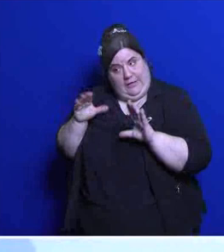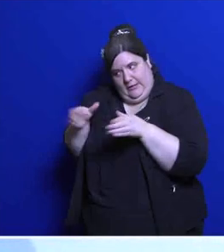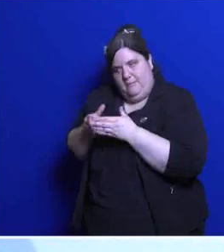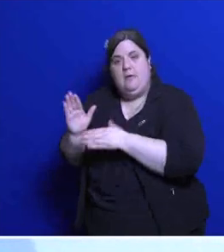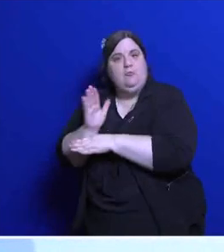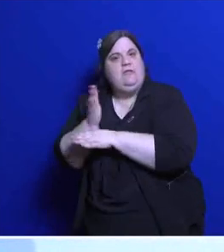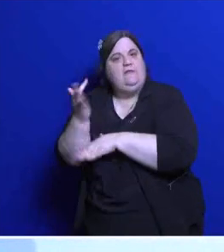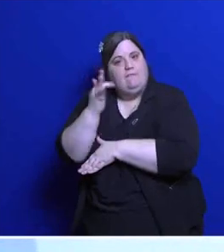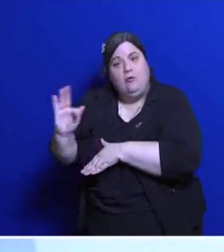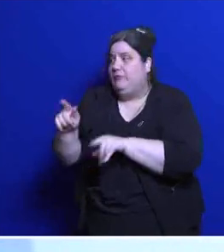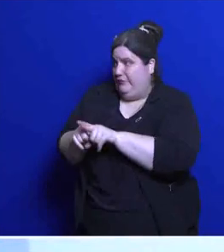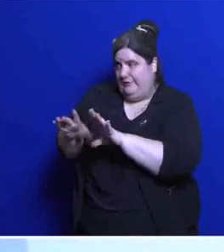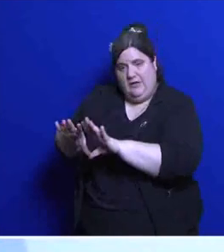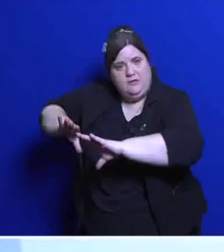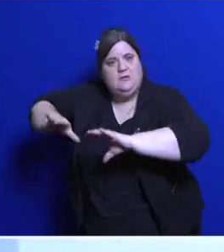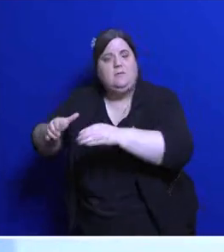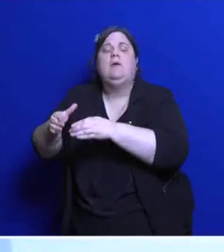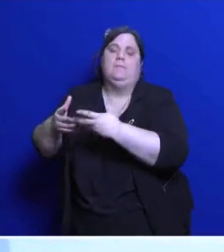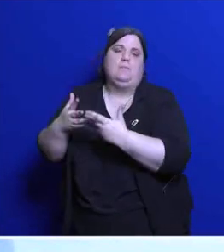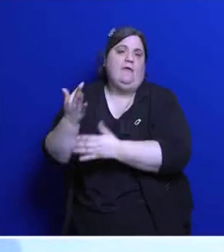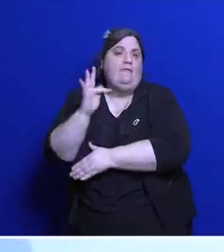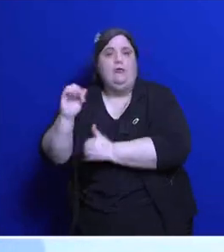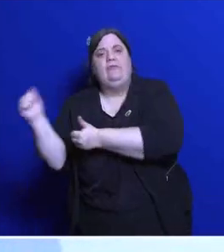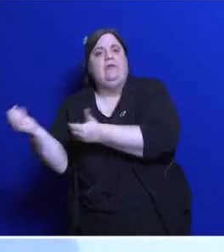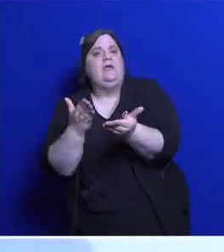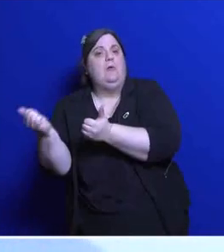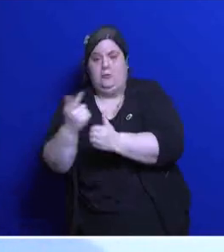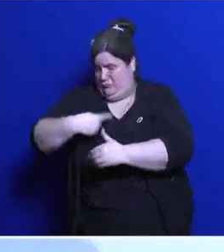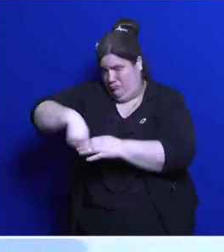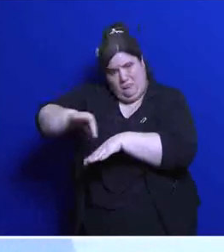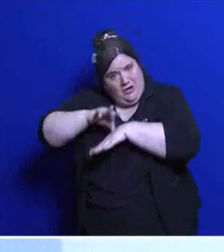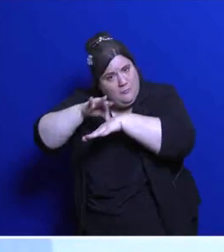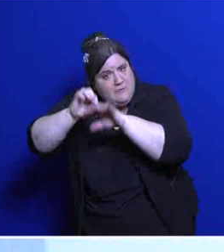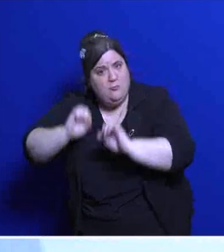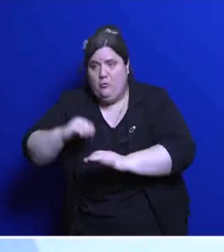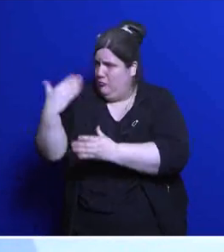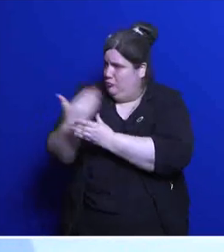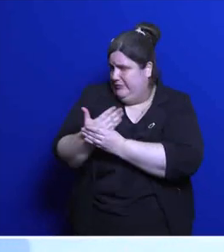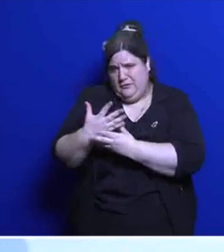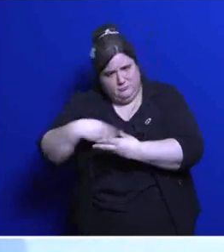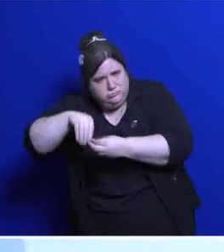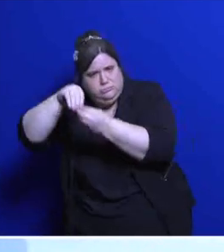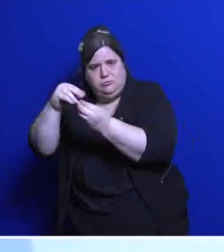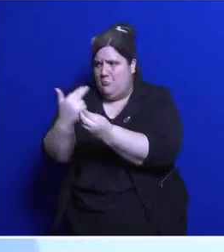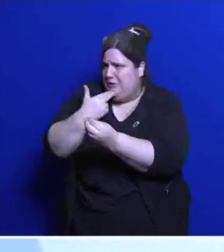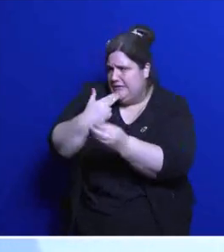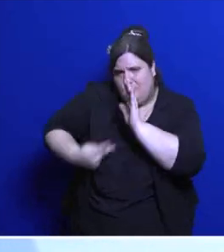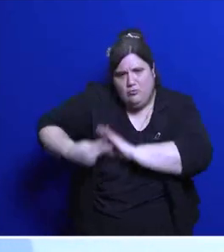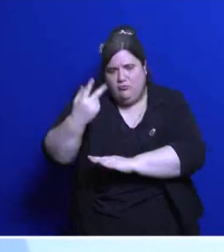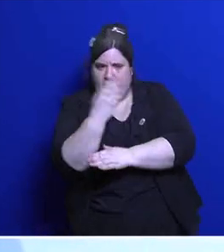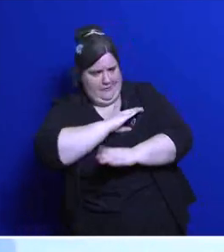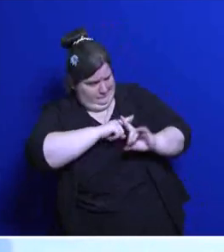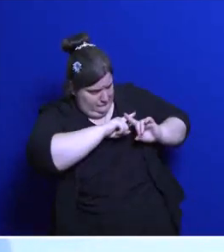peuvent vous permettre de faire la différence. Et c'est sous la direction d'Axel Barou, que je salue ici, avec